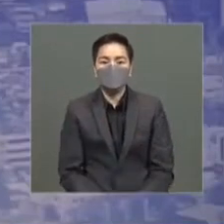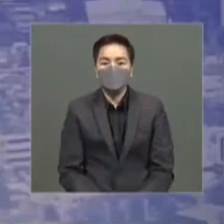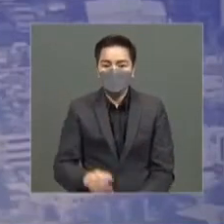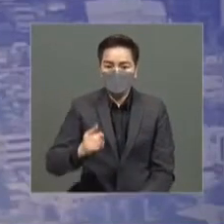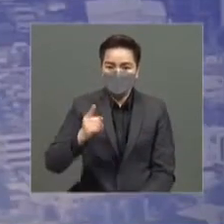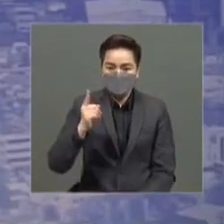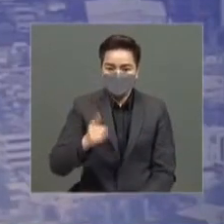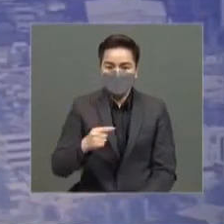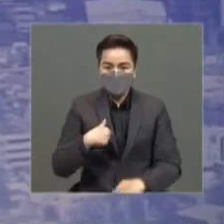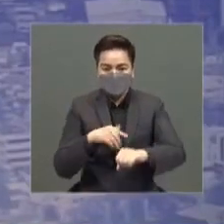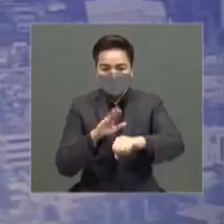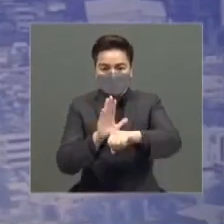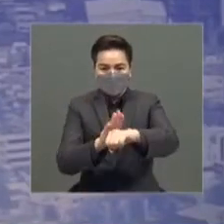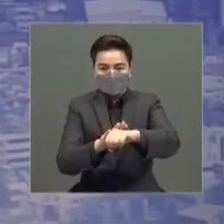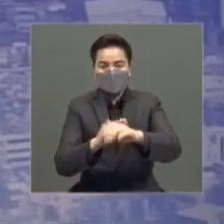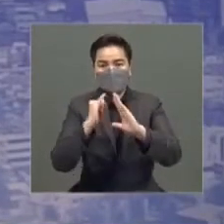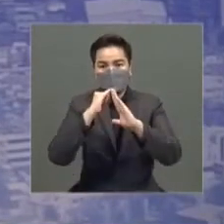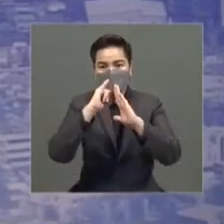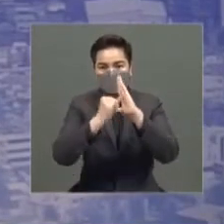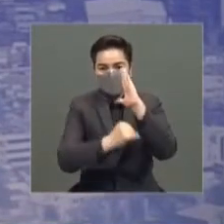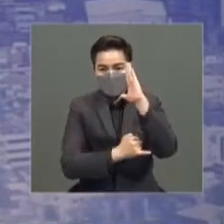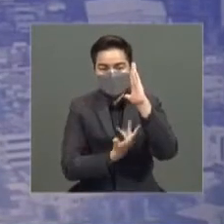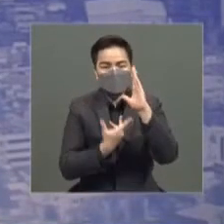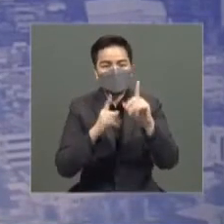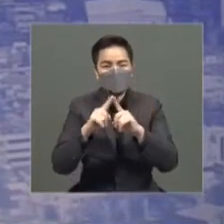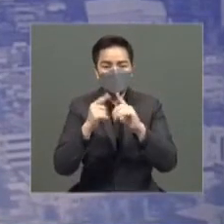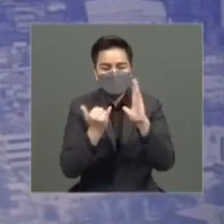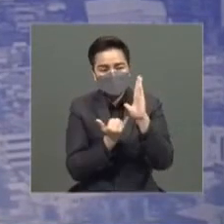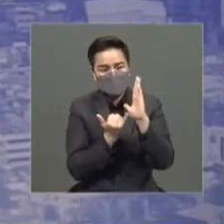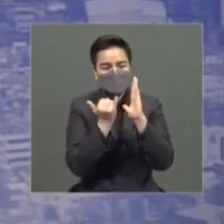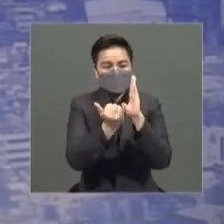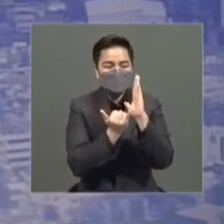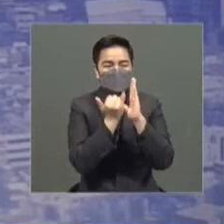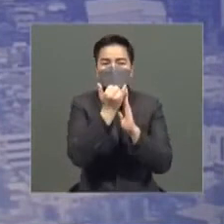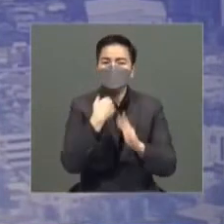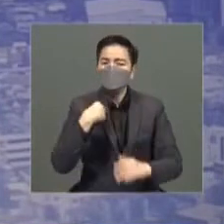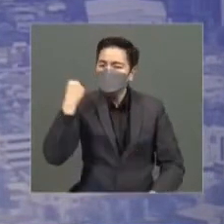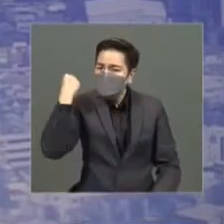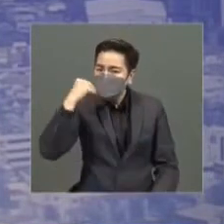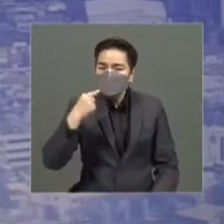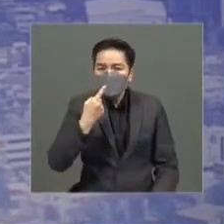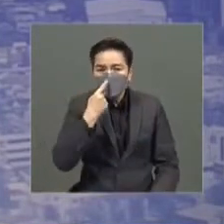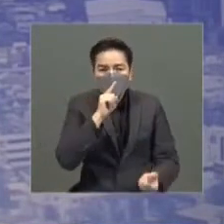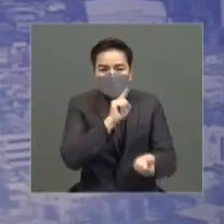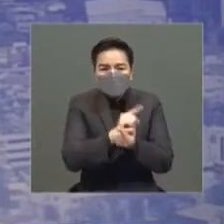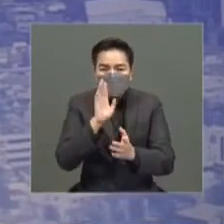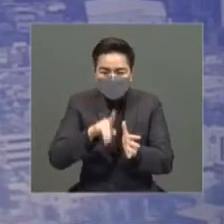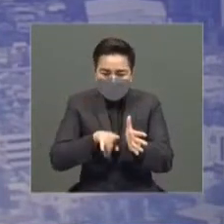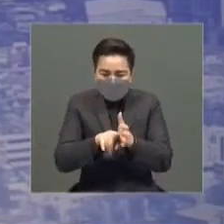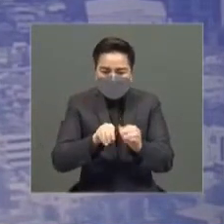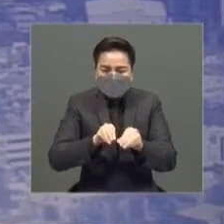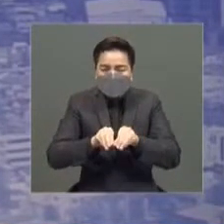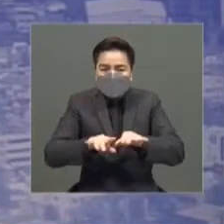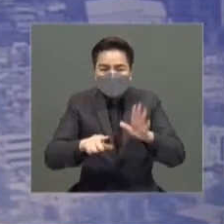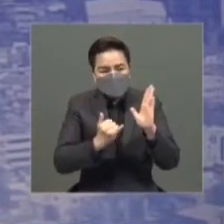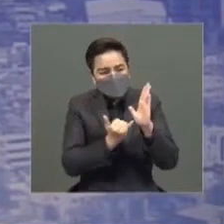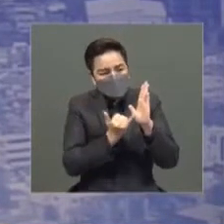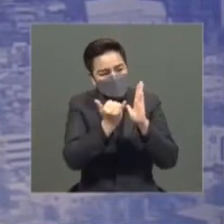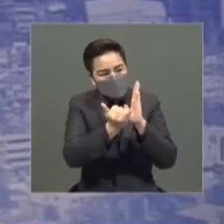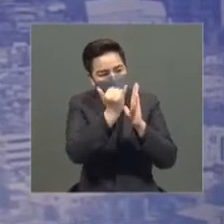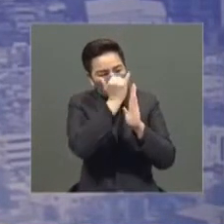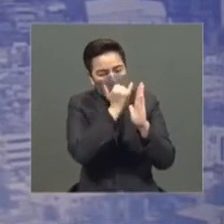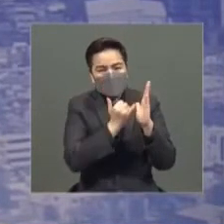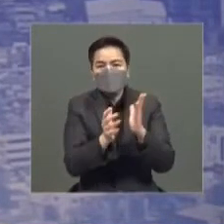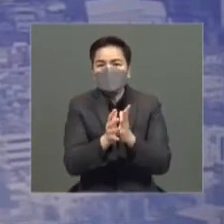องเน้นย้ำไปยังจังหวัดปลายทางนะคะเพราะว่ารายงานทุกวันว่ามีการเพิ่มจำนวนผู้ติดเชื้อต่างจังหวัดมาก